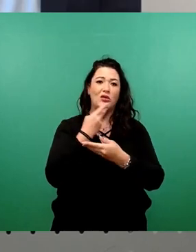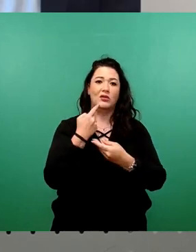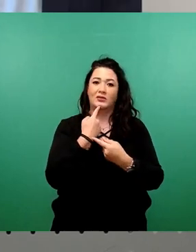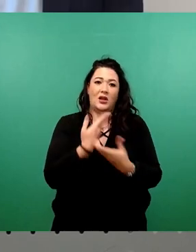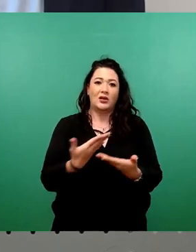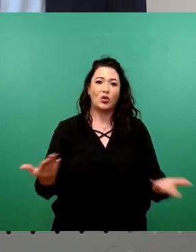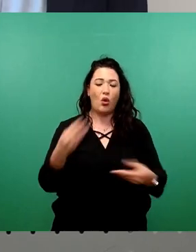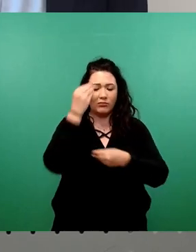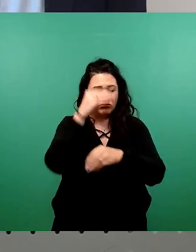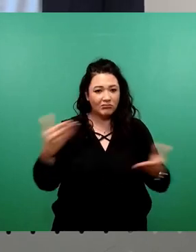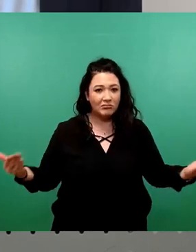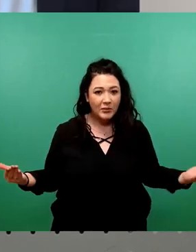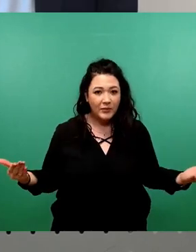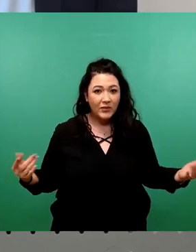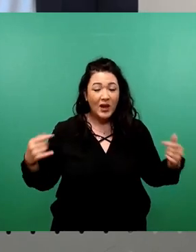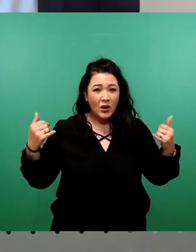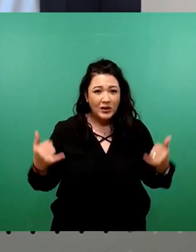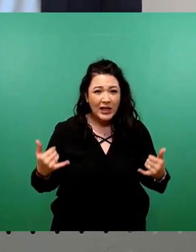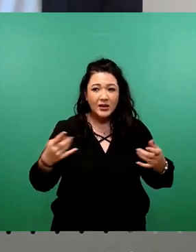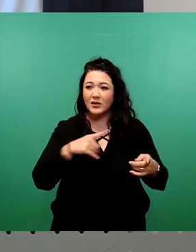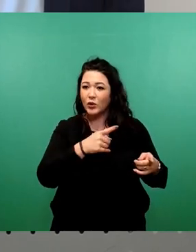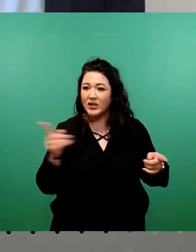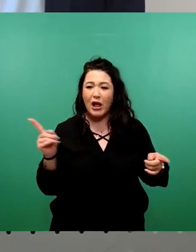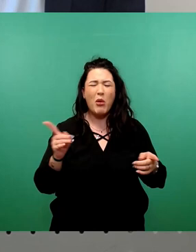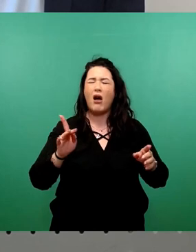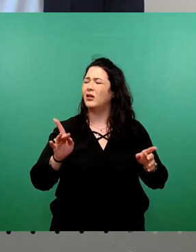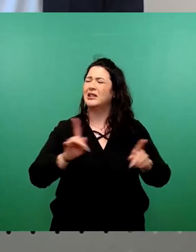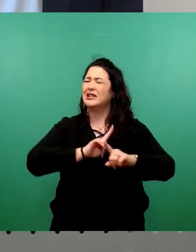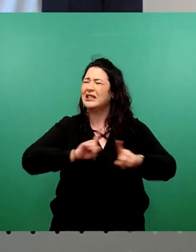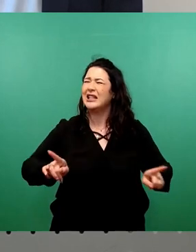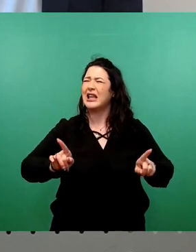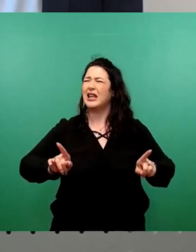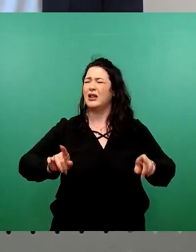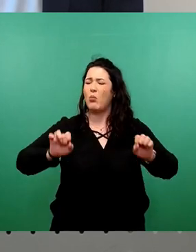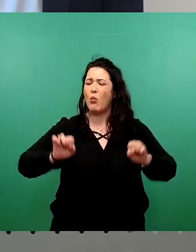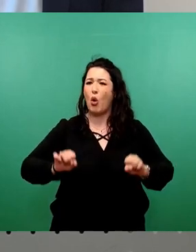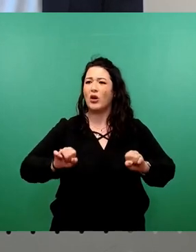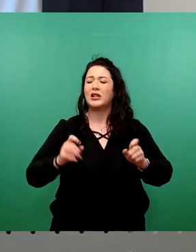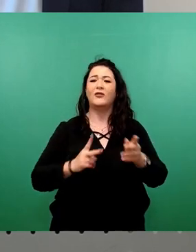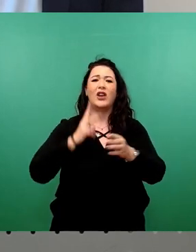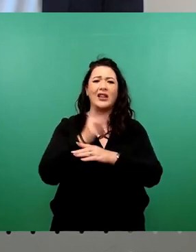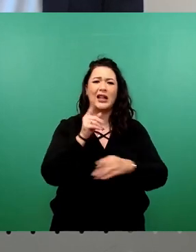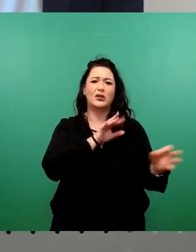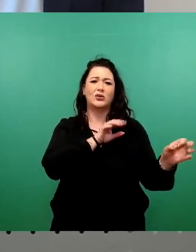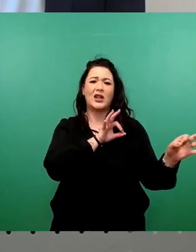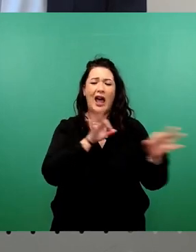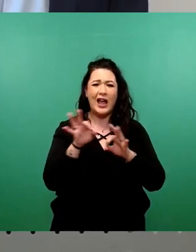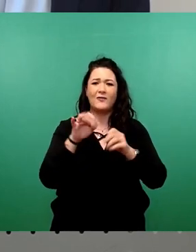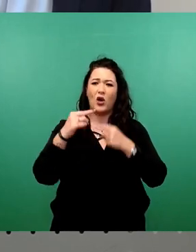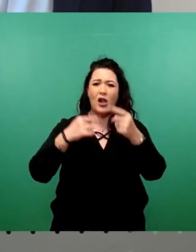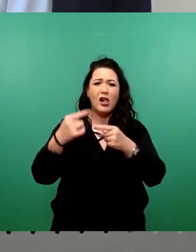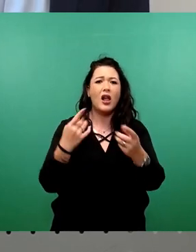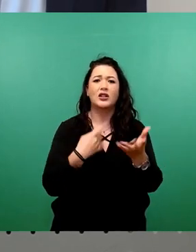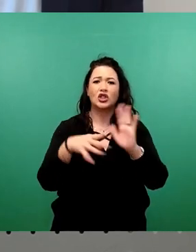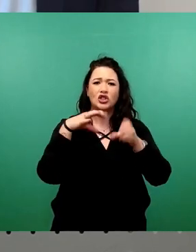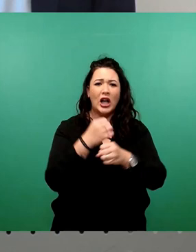gewesen, sondern Sie sind nicht fähig, eine Mehrheit für eine Vertretungsreihenfolge zustande zu bringen. Und das sage ich mal mit aller Deutlichkeit. Und